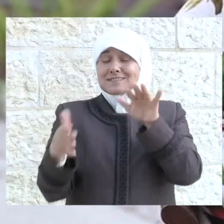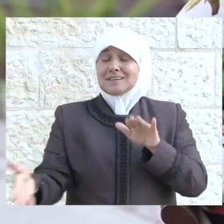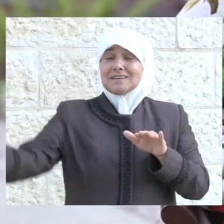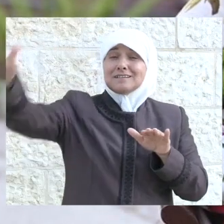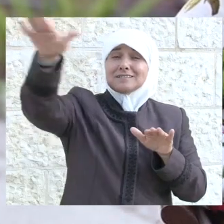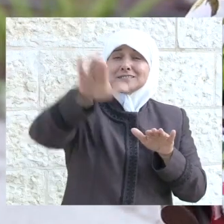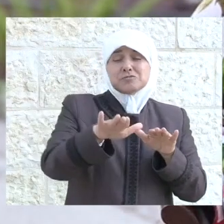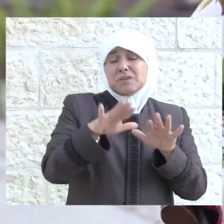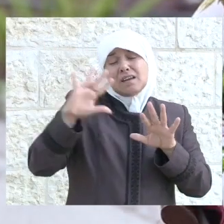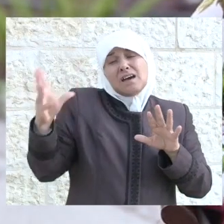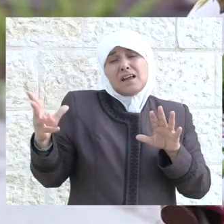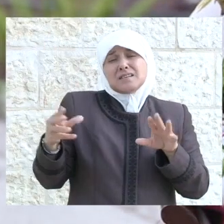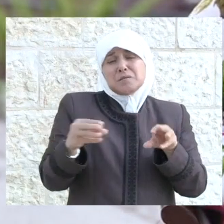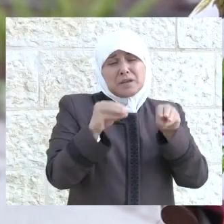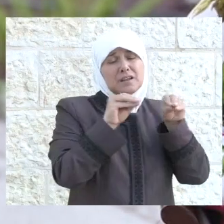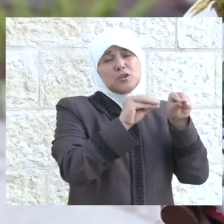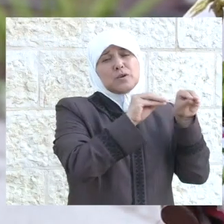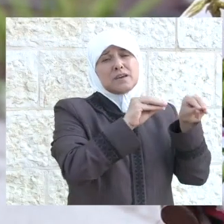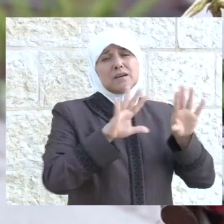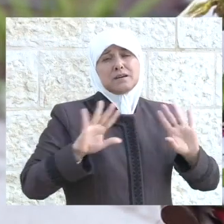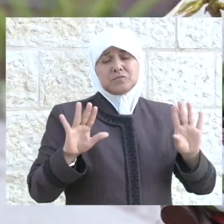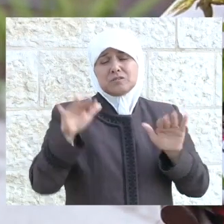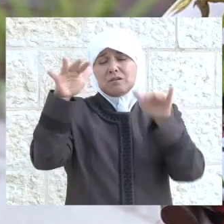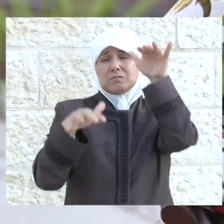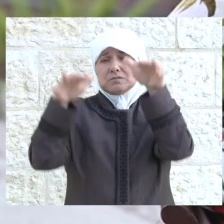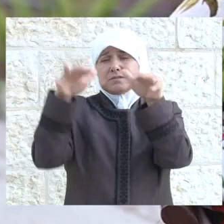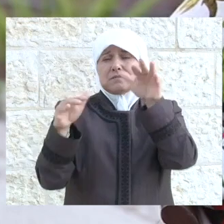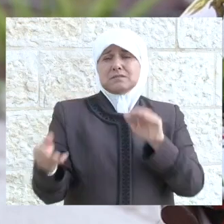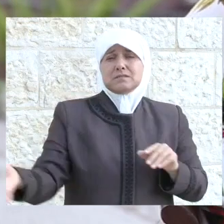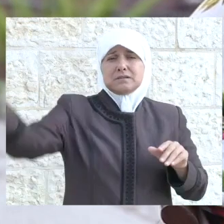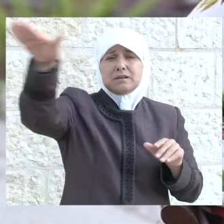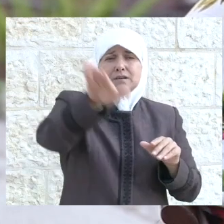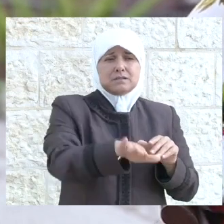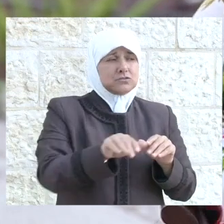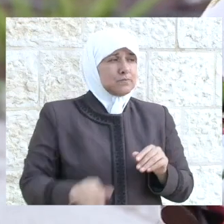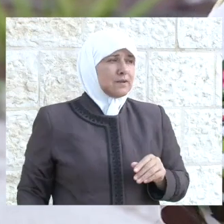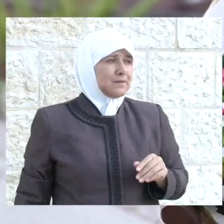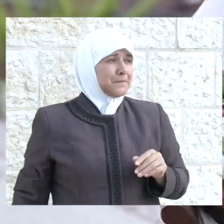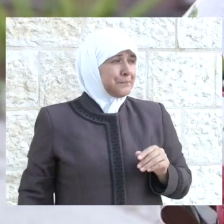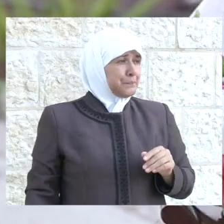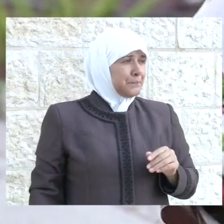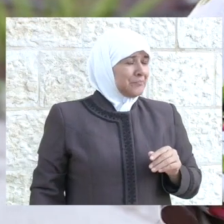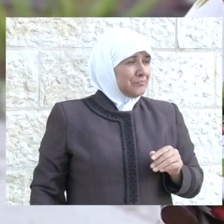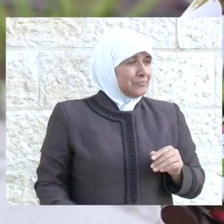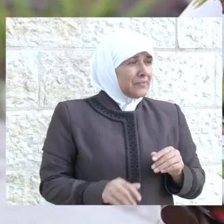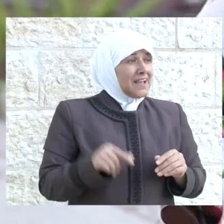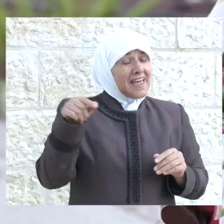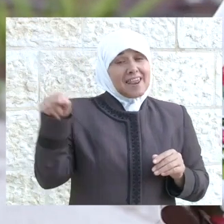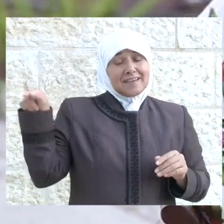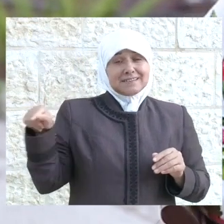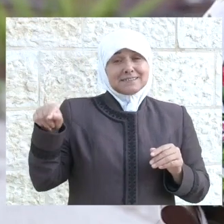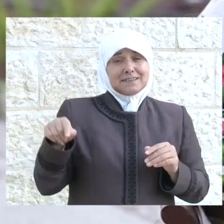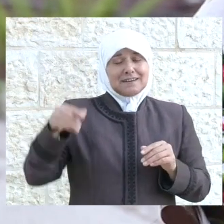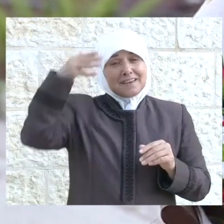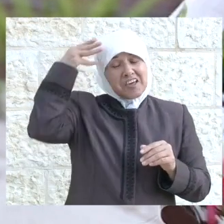كانت تدريب لجبل إيفرست. انبسطت كثير في هاي التجربة لأنه كانت أول مرة على الجليد.